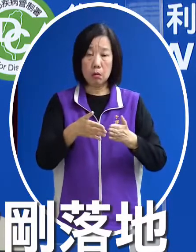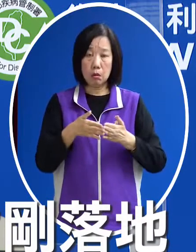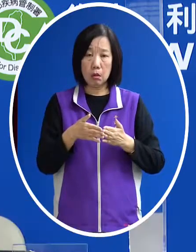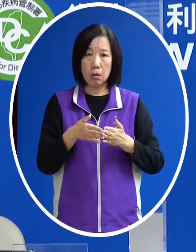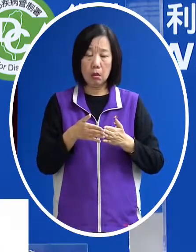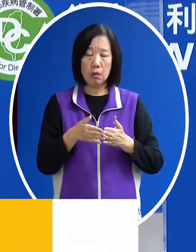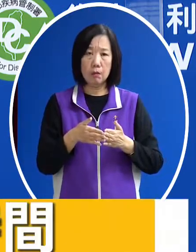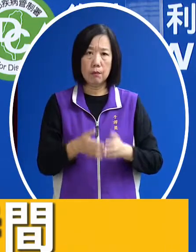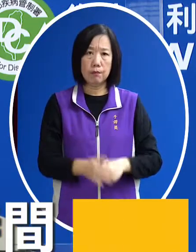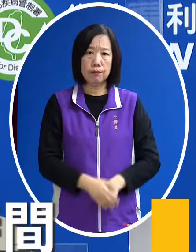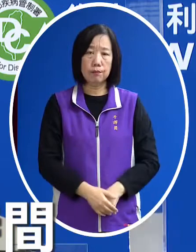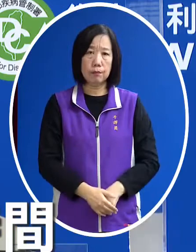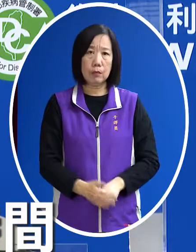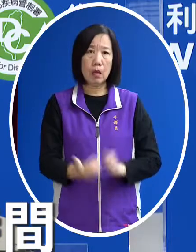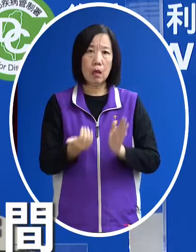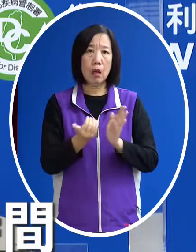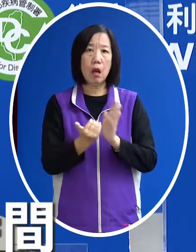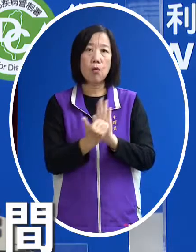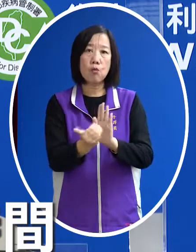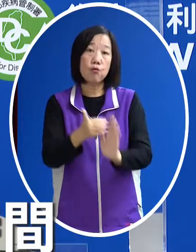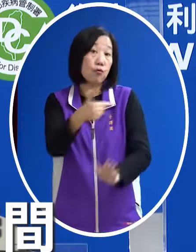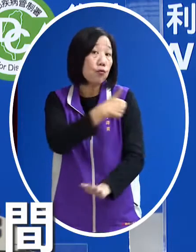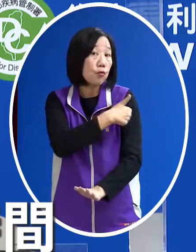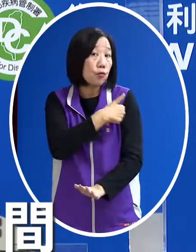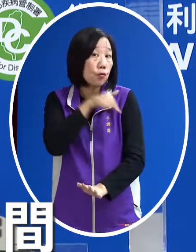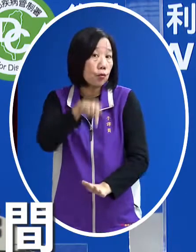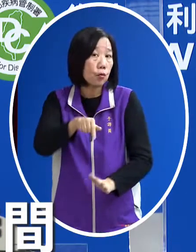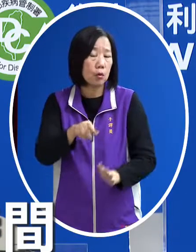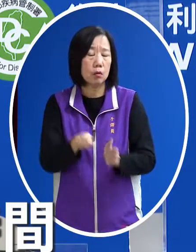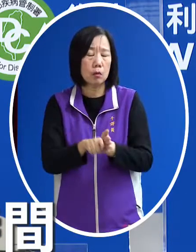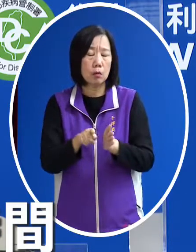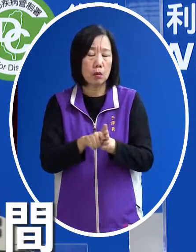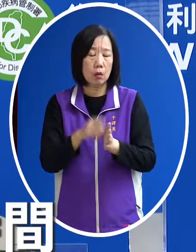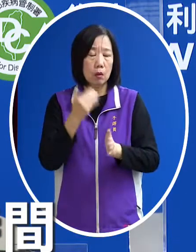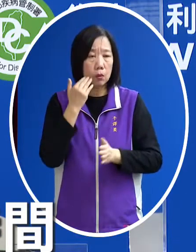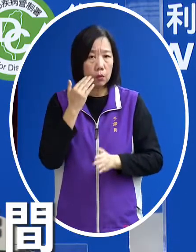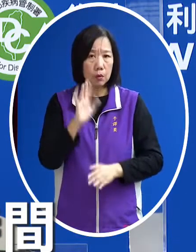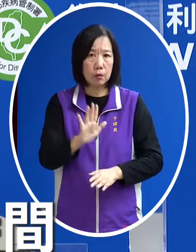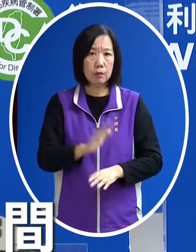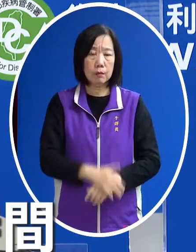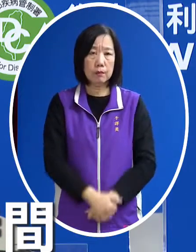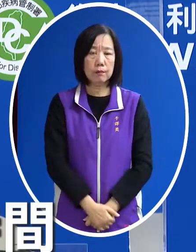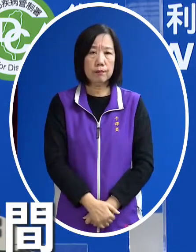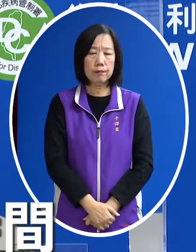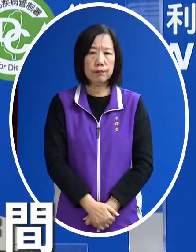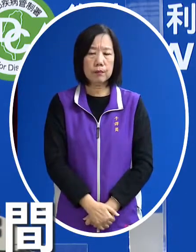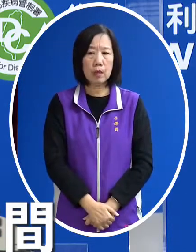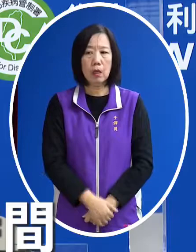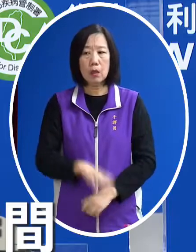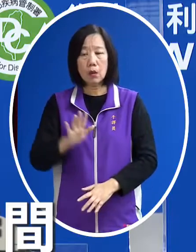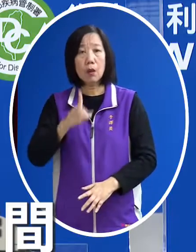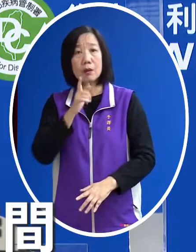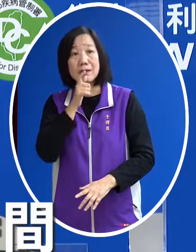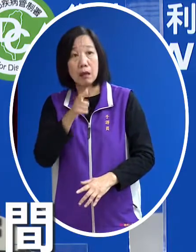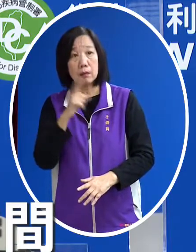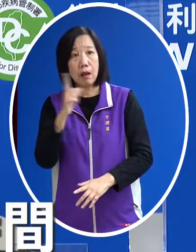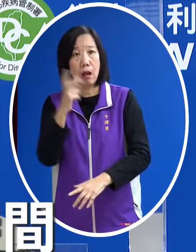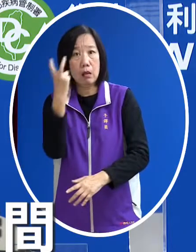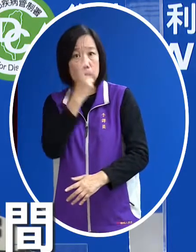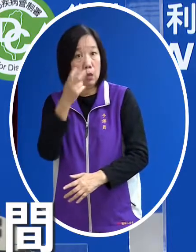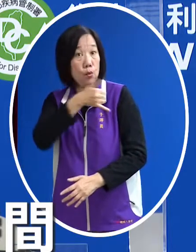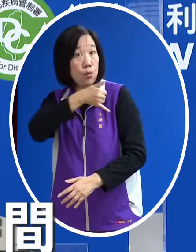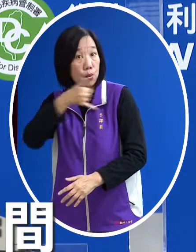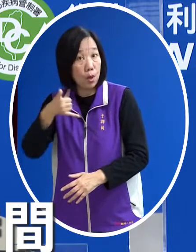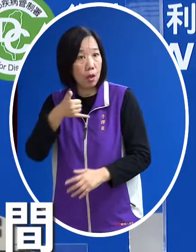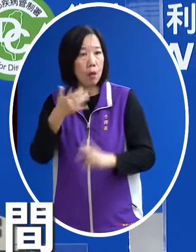个打疫苗的时候要特别注意，就是说有些照顾跟非照顾的，就是说有些人他